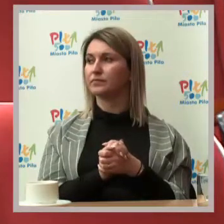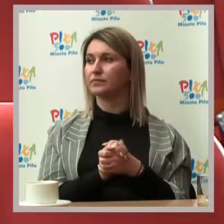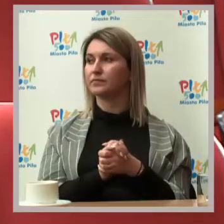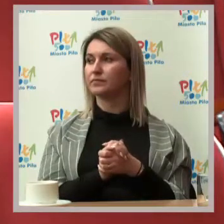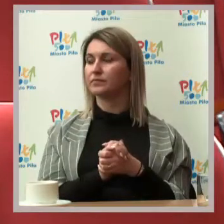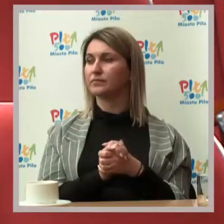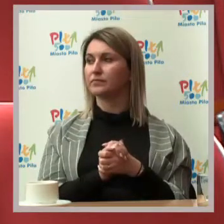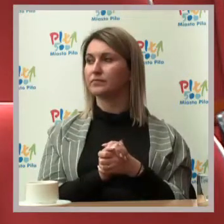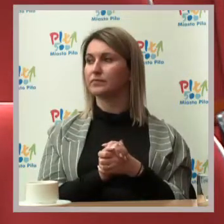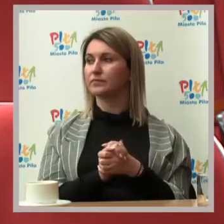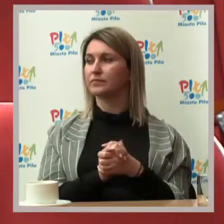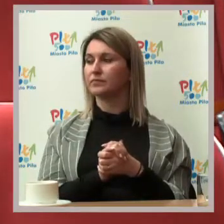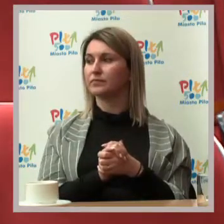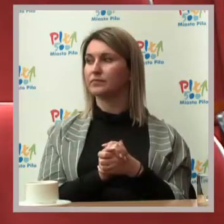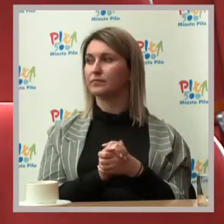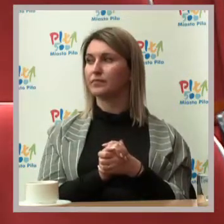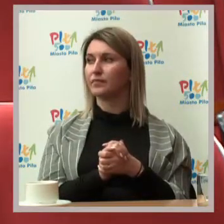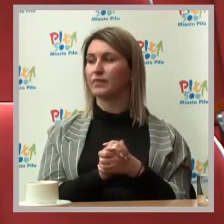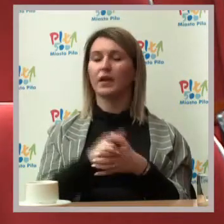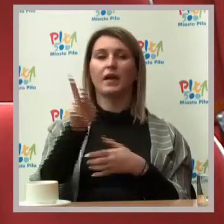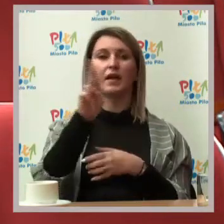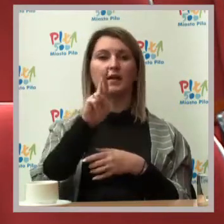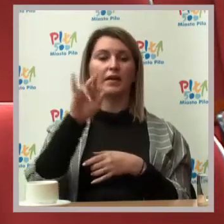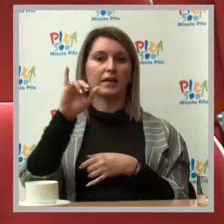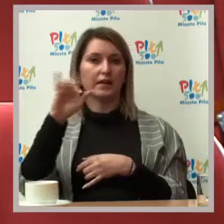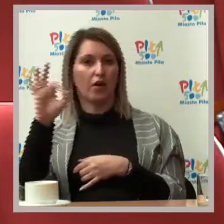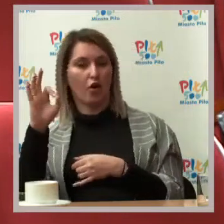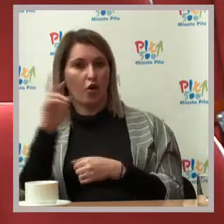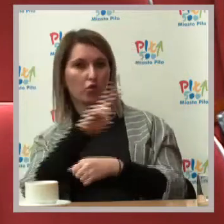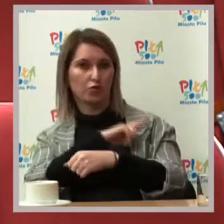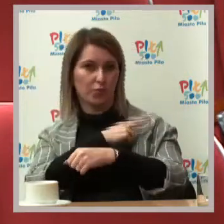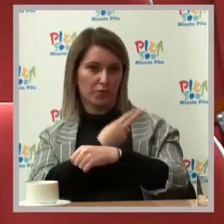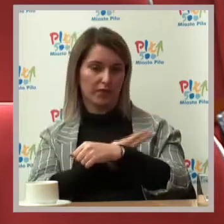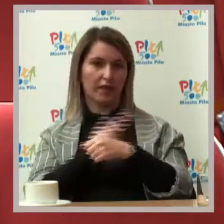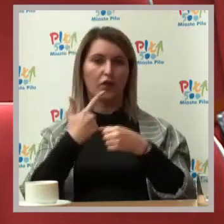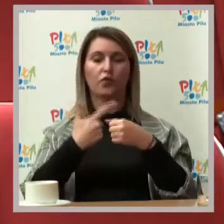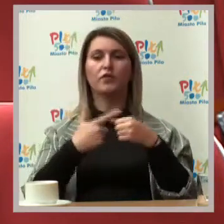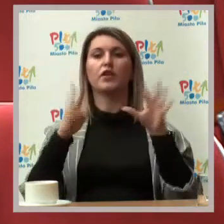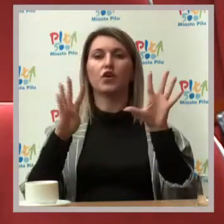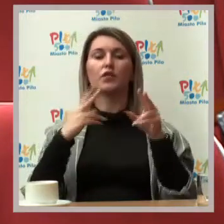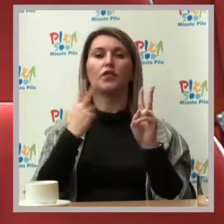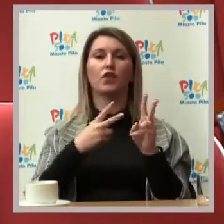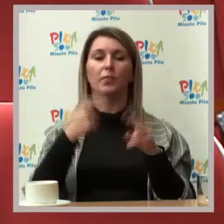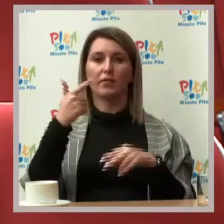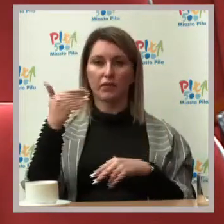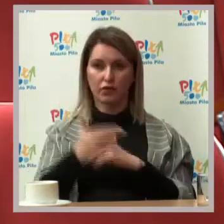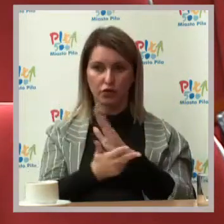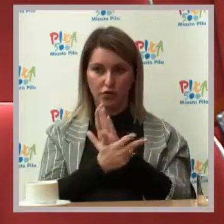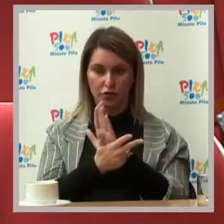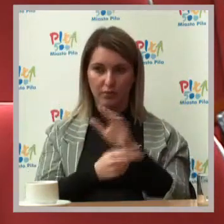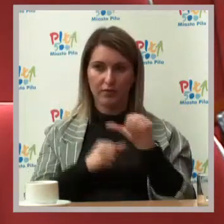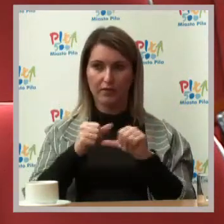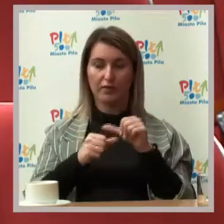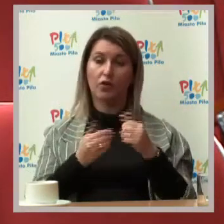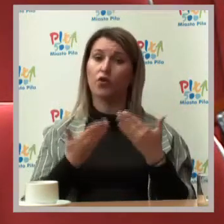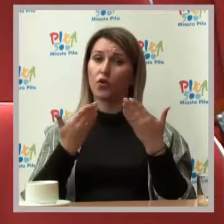Proszę Państwa, skład orzekający Regionalnej Izby Obrachunkowej w Poznaniu w dniu 29 listopada 2018 roku